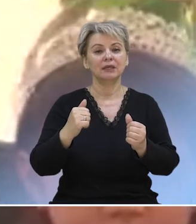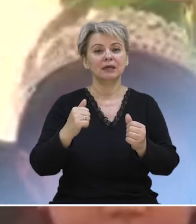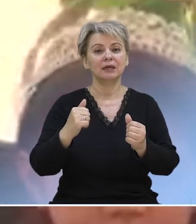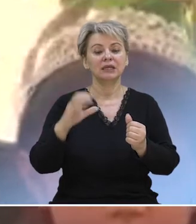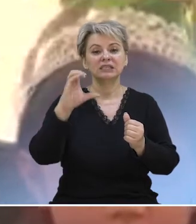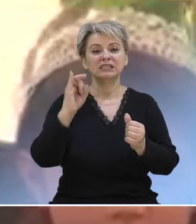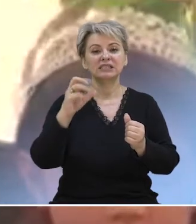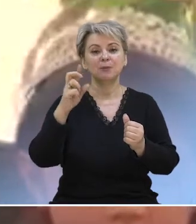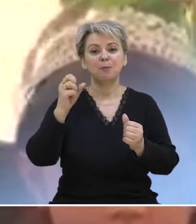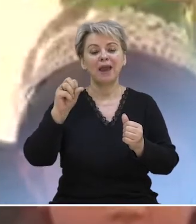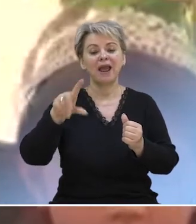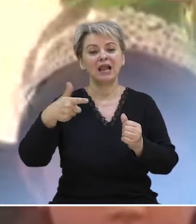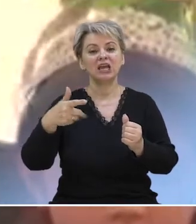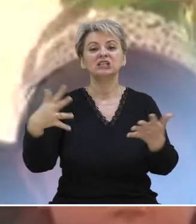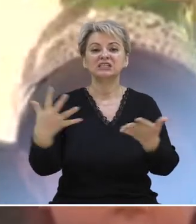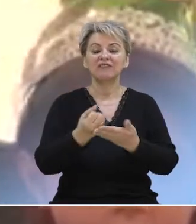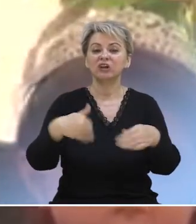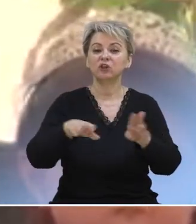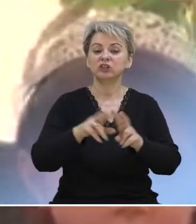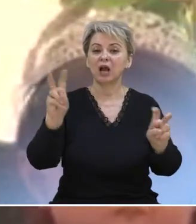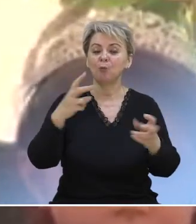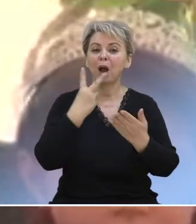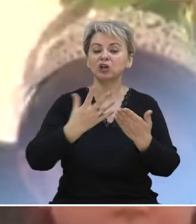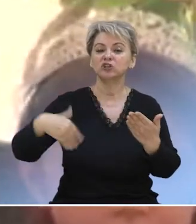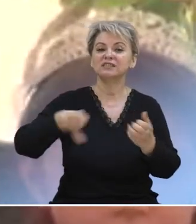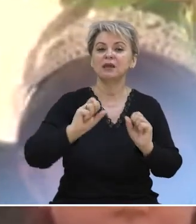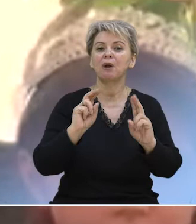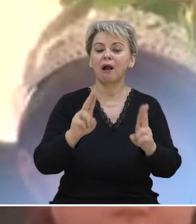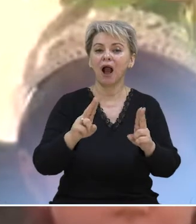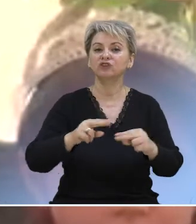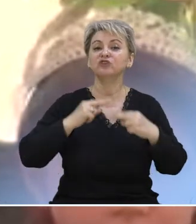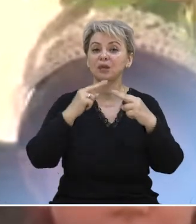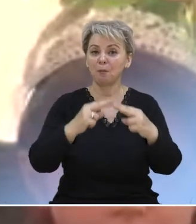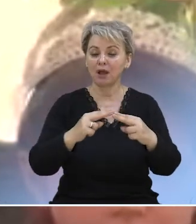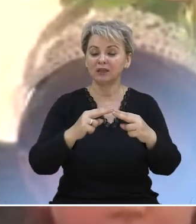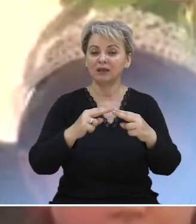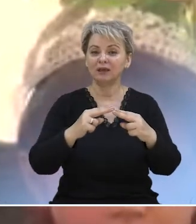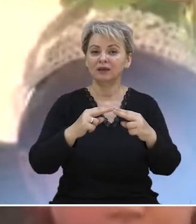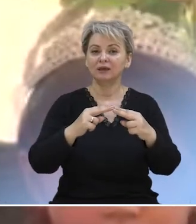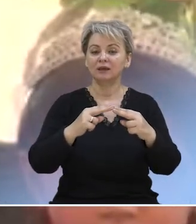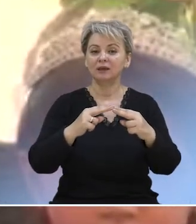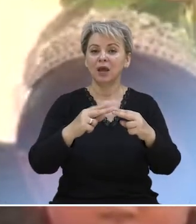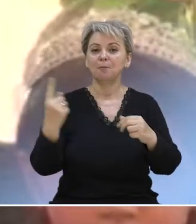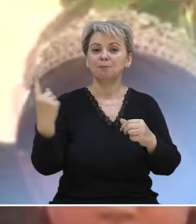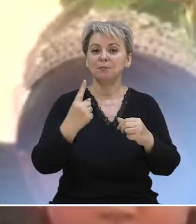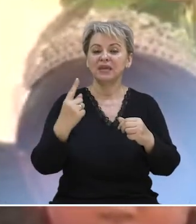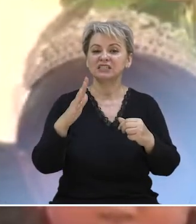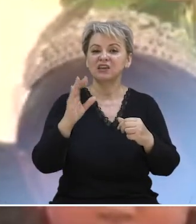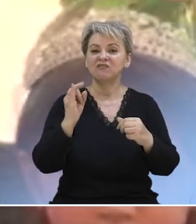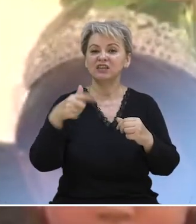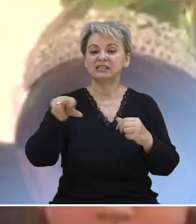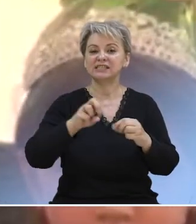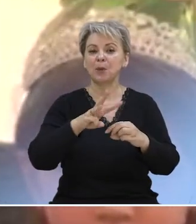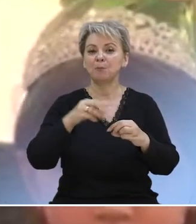Сибель. И Сибель завоевала такой титул, покажи всем, как, внимание,